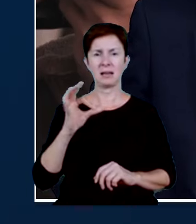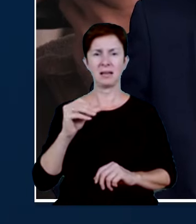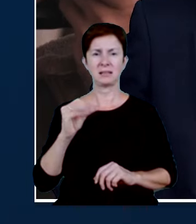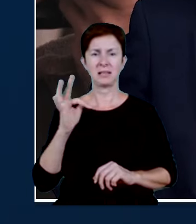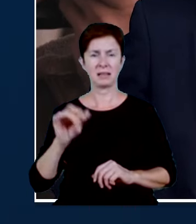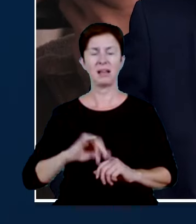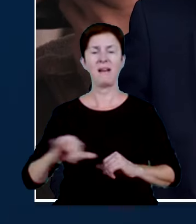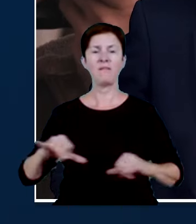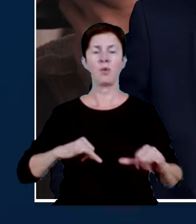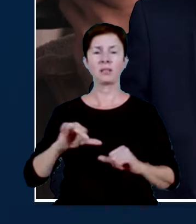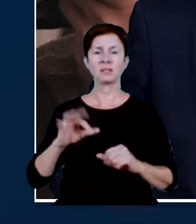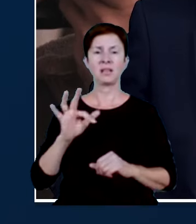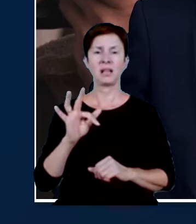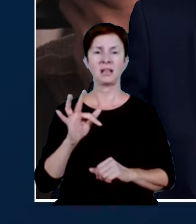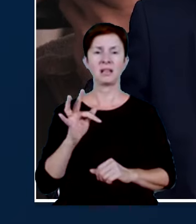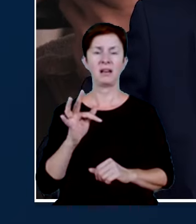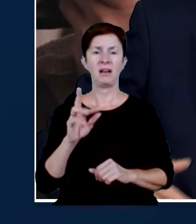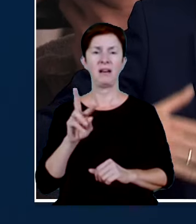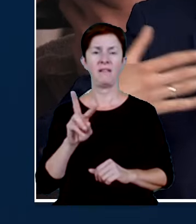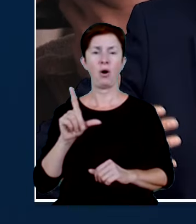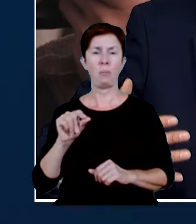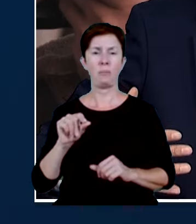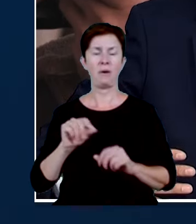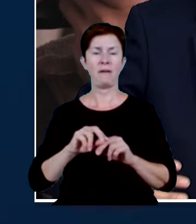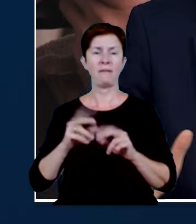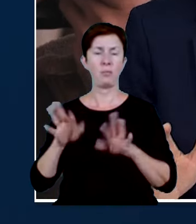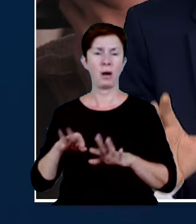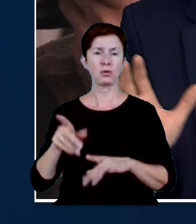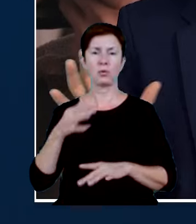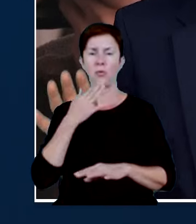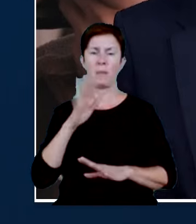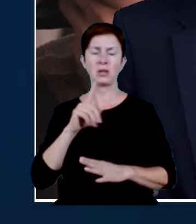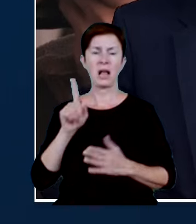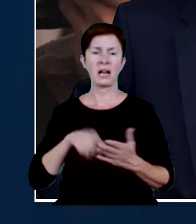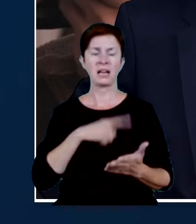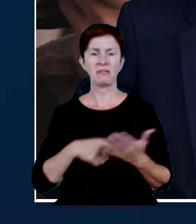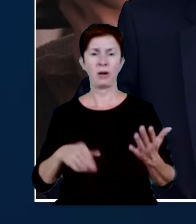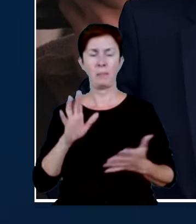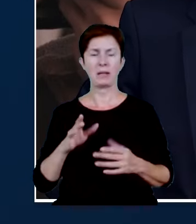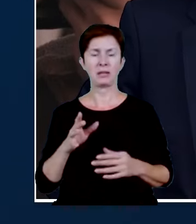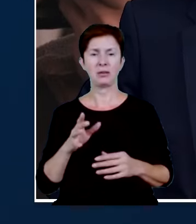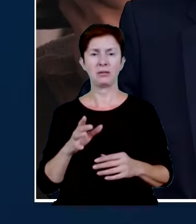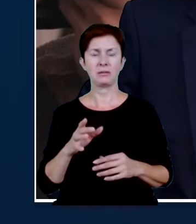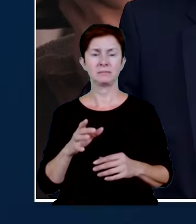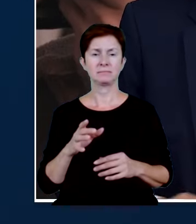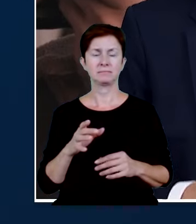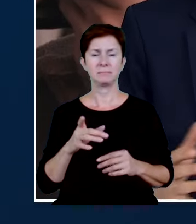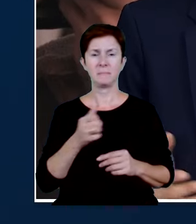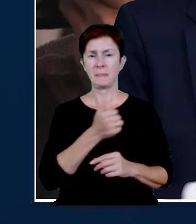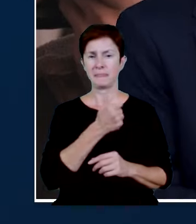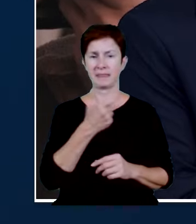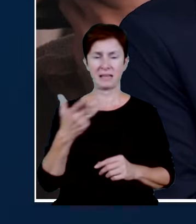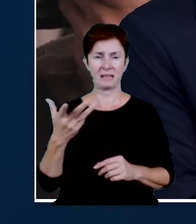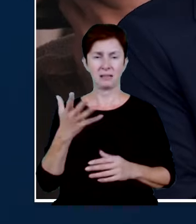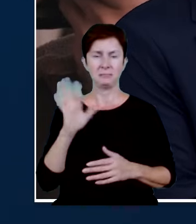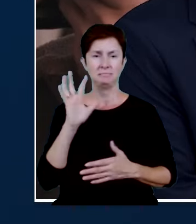stanie upadku uznały, że zlikwidują, w sensie zdejmą z serwerów serial Reset. Potem